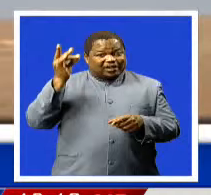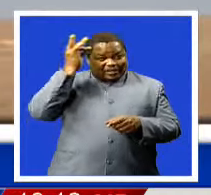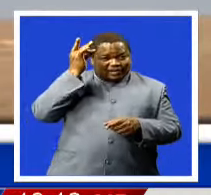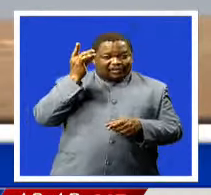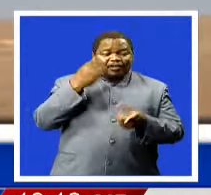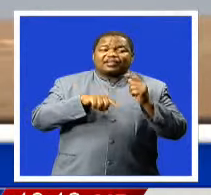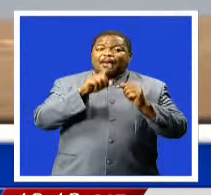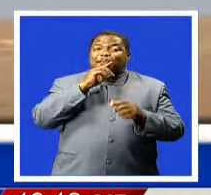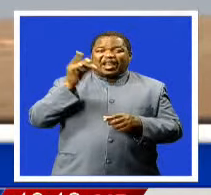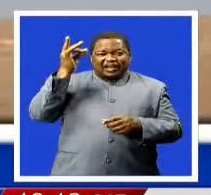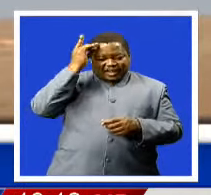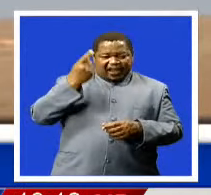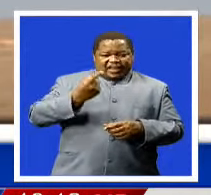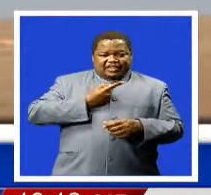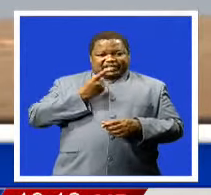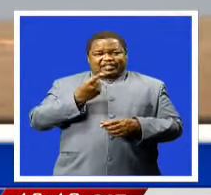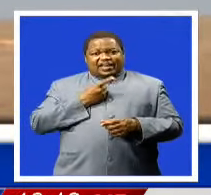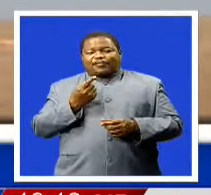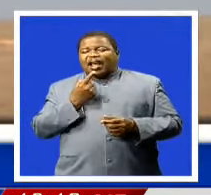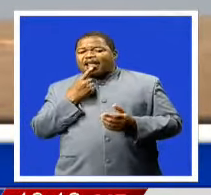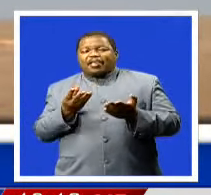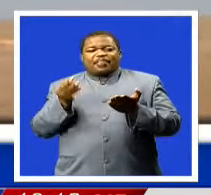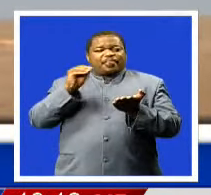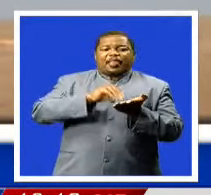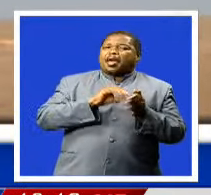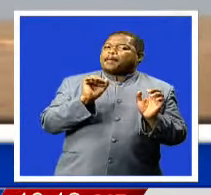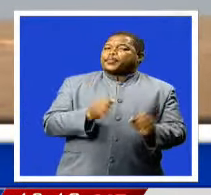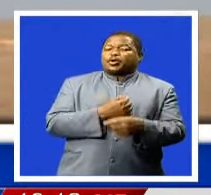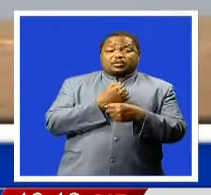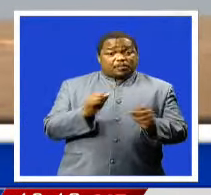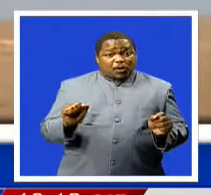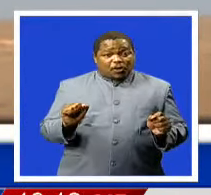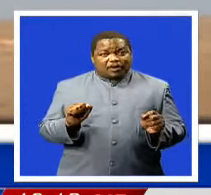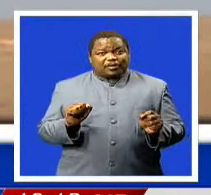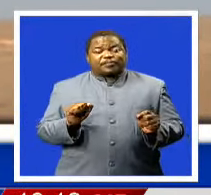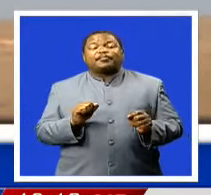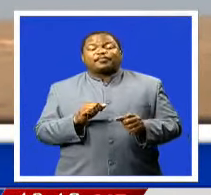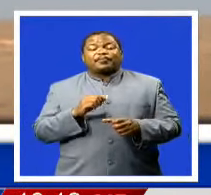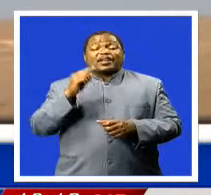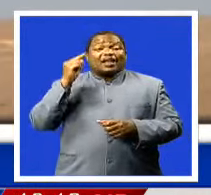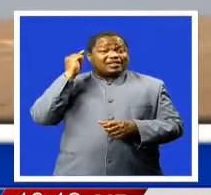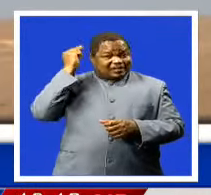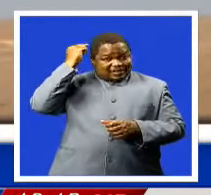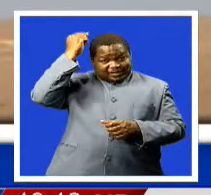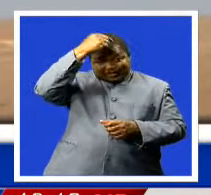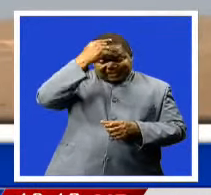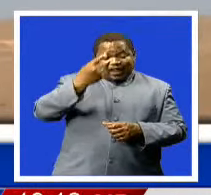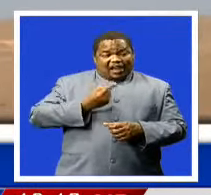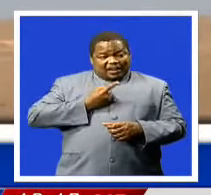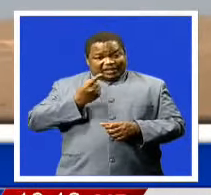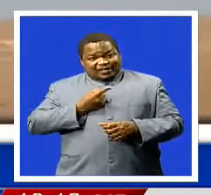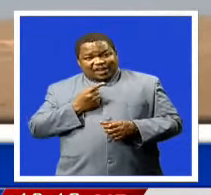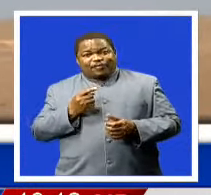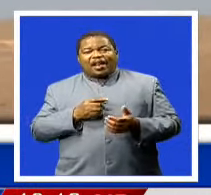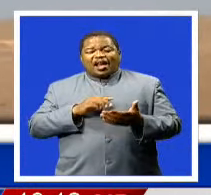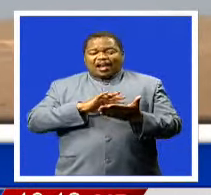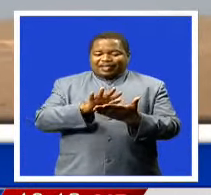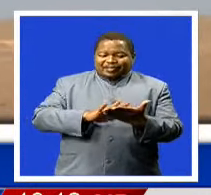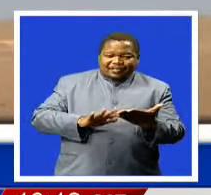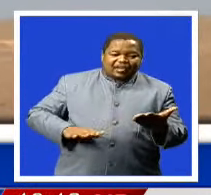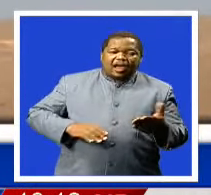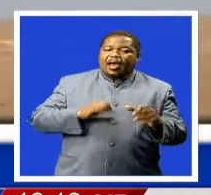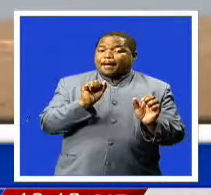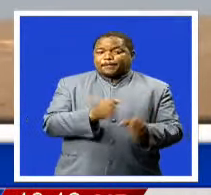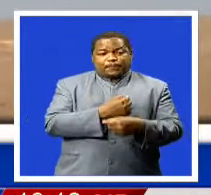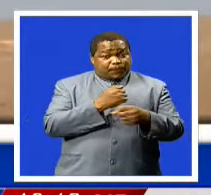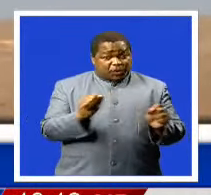ukuthi khulumela ingakhoni kuyophendvula letinhlamba letikhona sithi bekunene